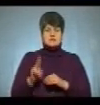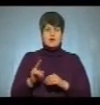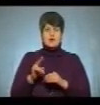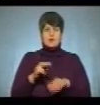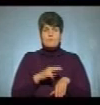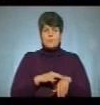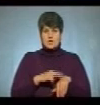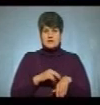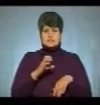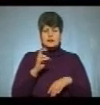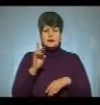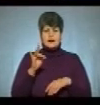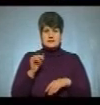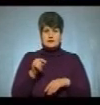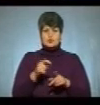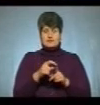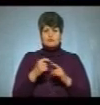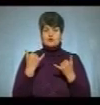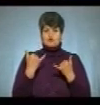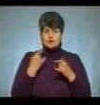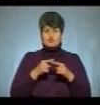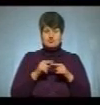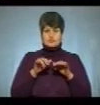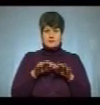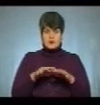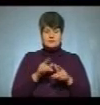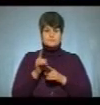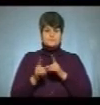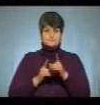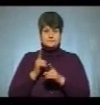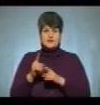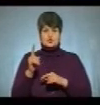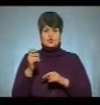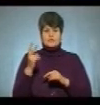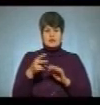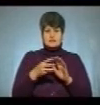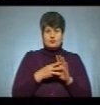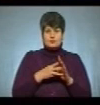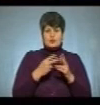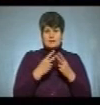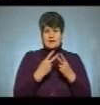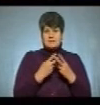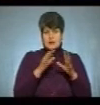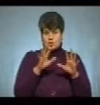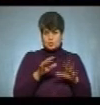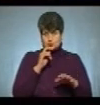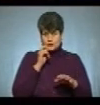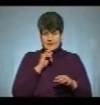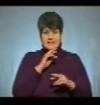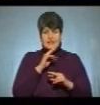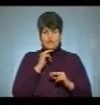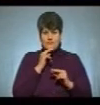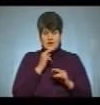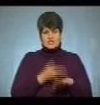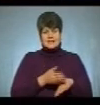Сергій Крета. За його словами, сьогодні цю справу перекваліфікували зі статті 128 Кримінального кодексу України «Необережне,